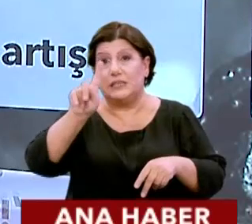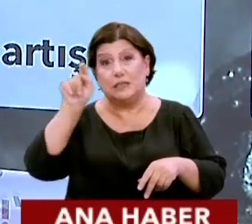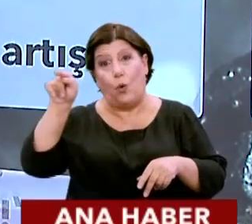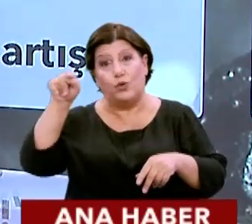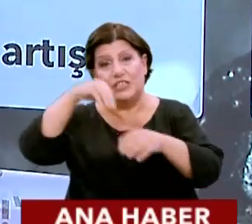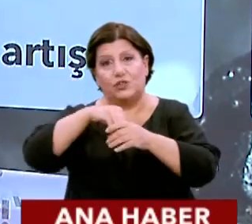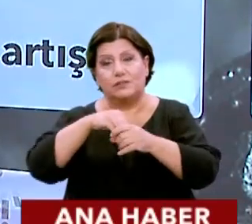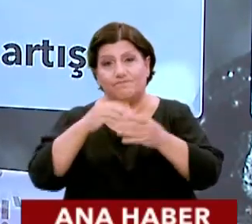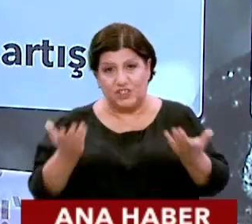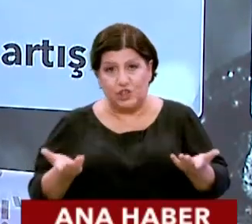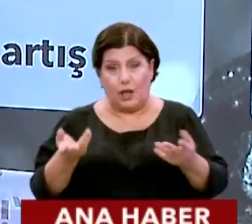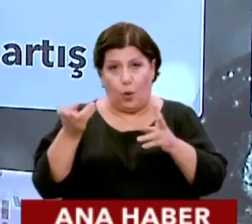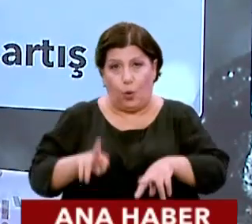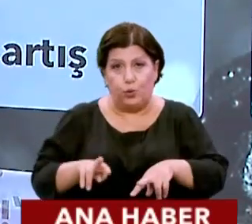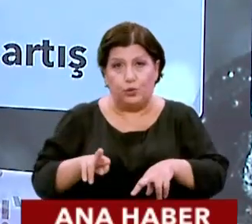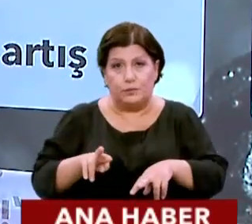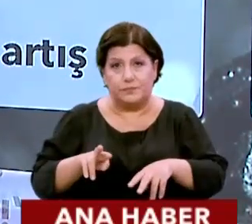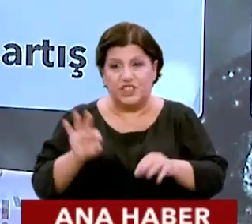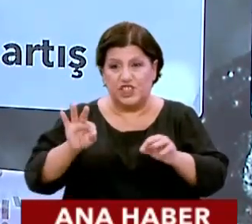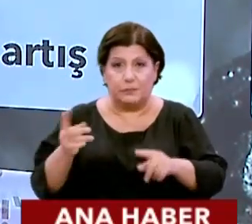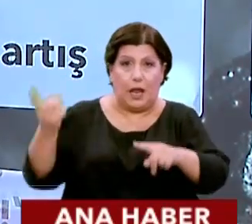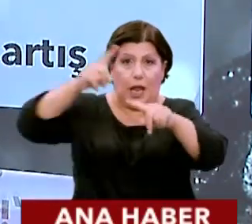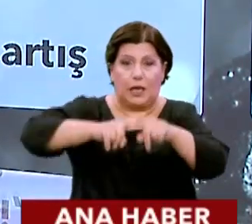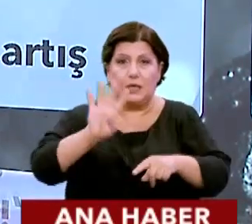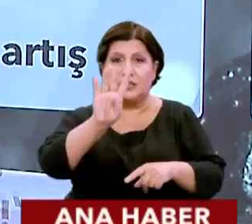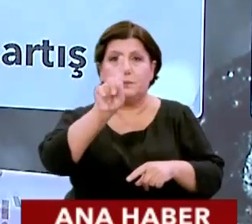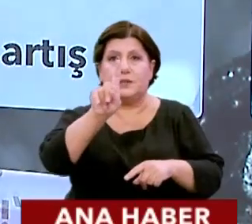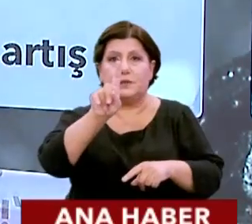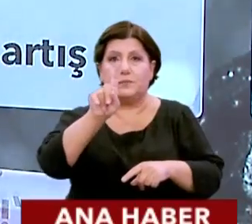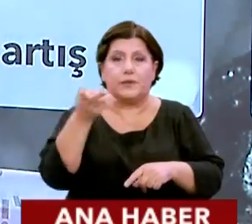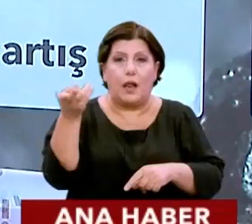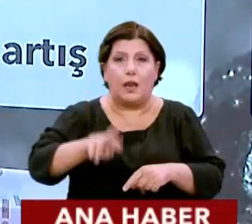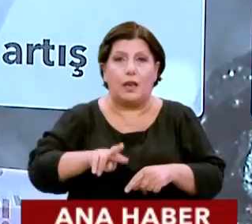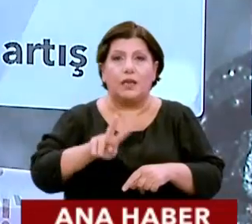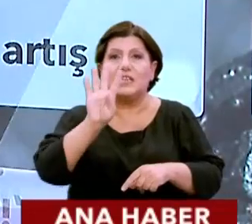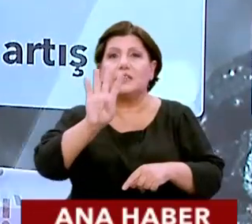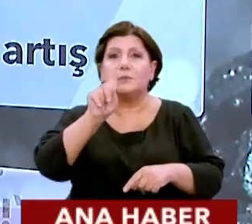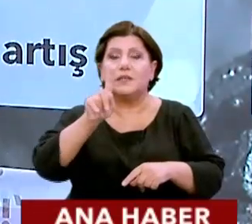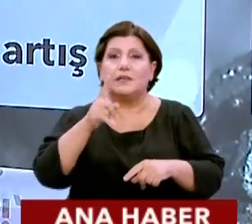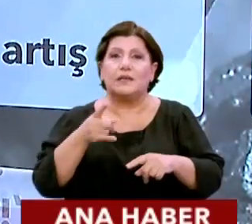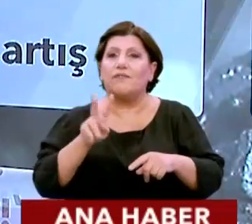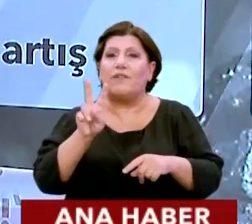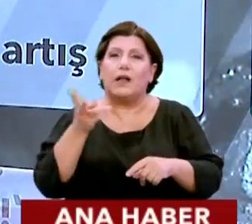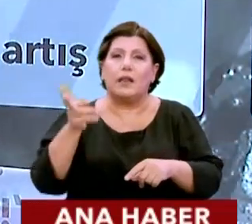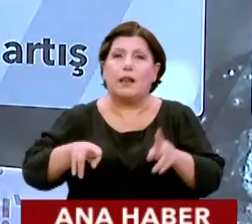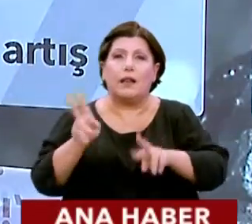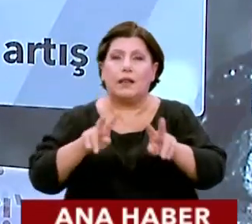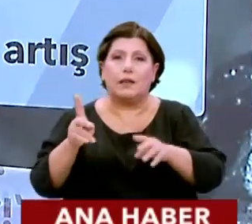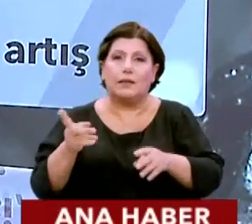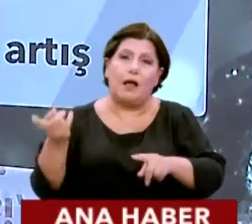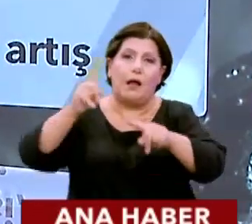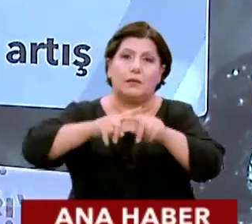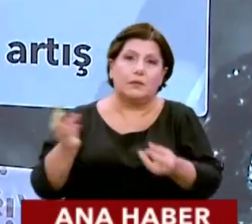öldü artık 401 Şimdi Vefat eden 41 kardeşimizi de koyacağız oraya Peki